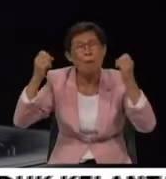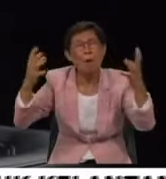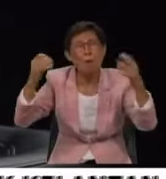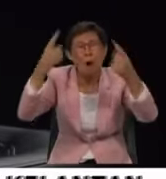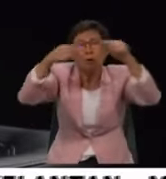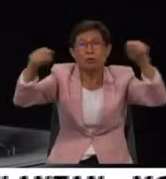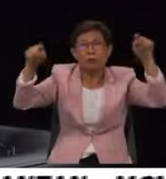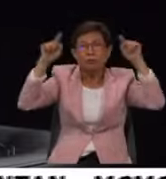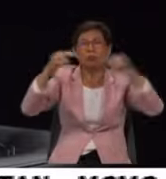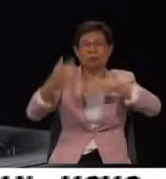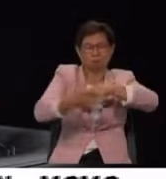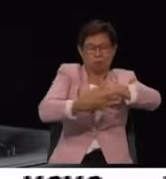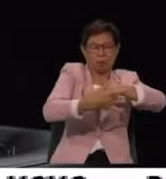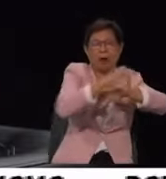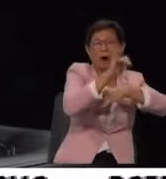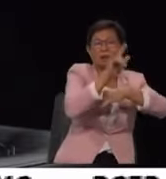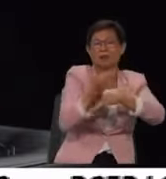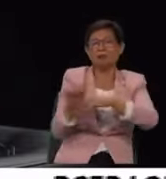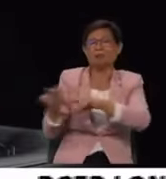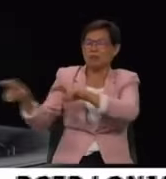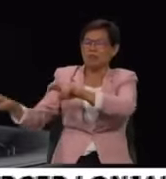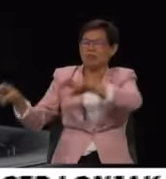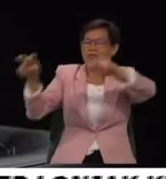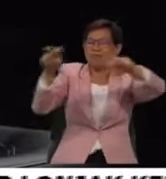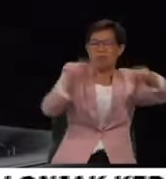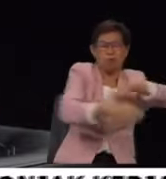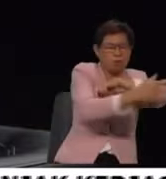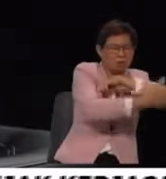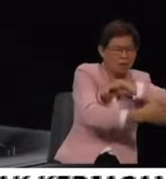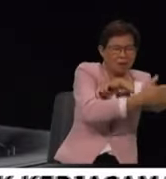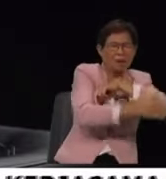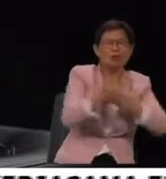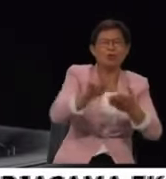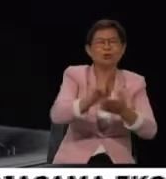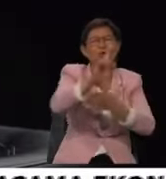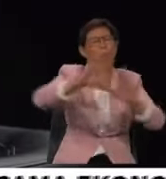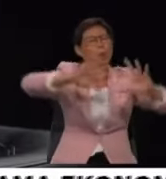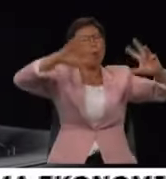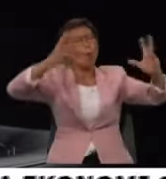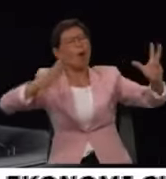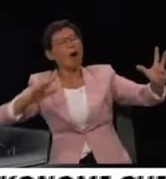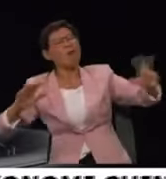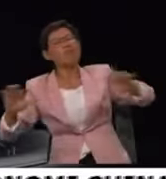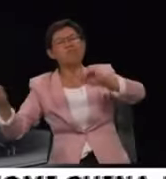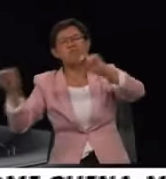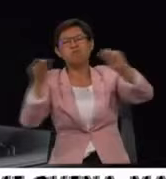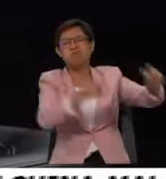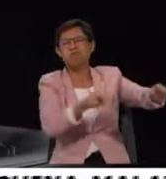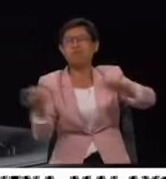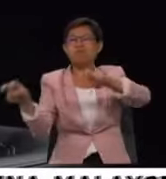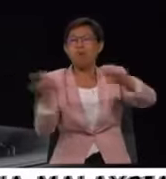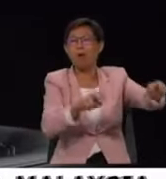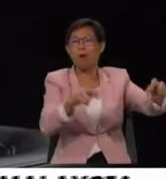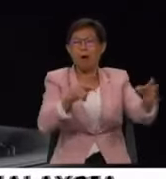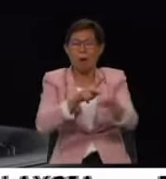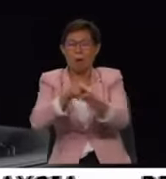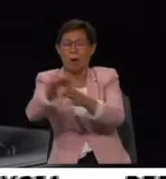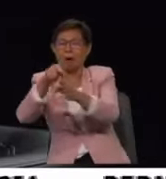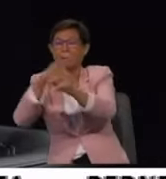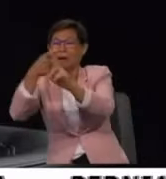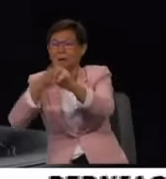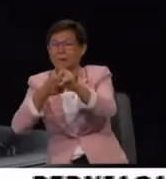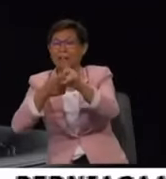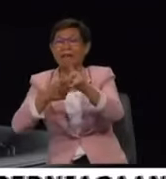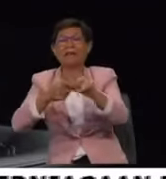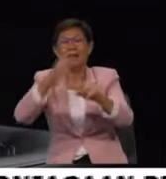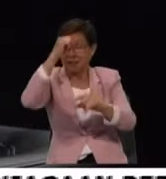aa graduate IT telah berhijrah ke negara USA dan sebagainya di seluruh dunia. Sebab tu hari ini kita lihat a pakar-pakar daripada India